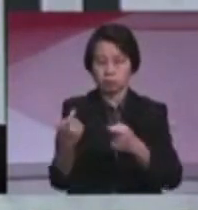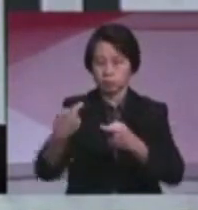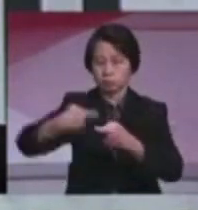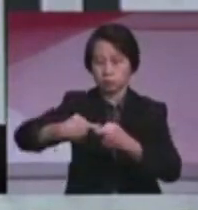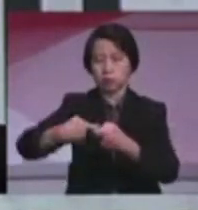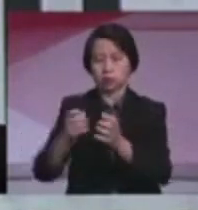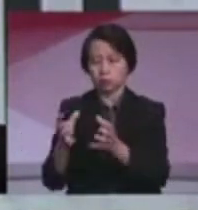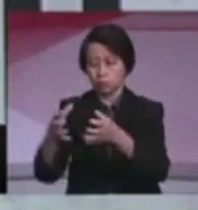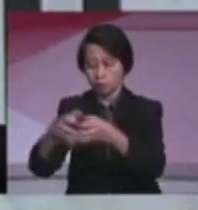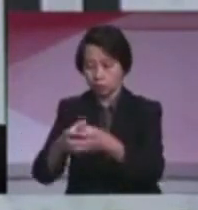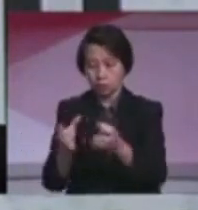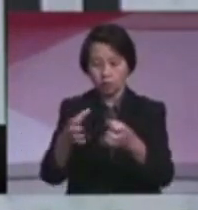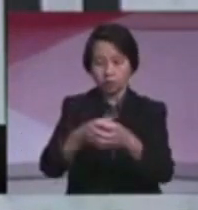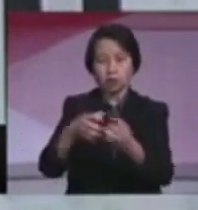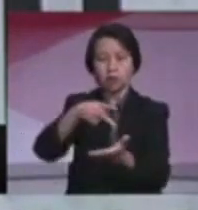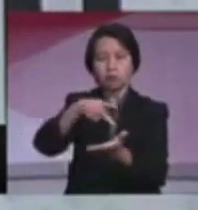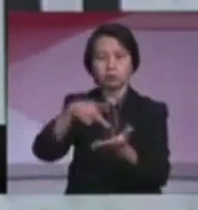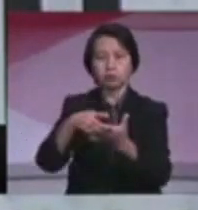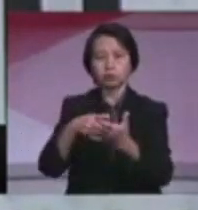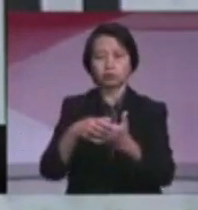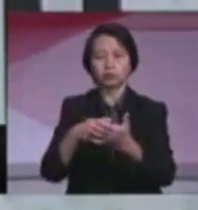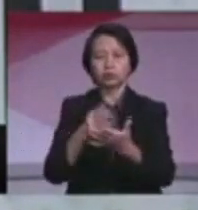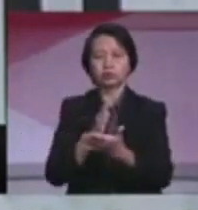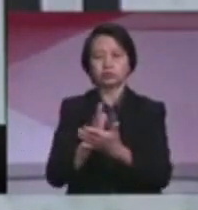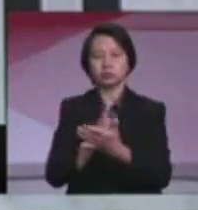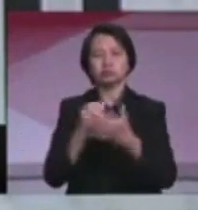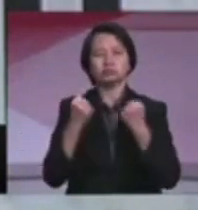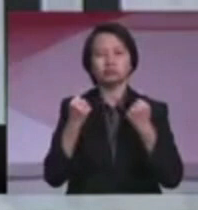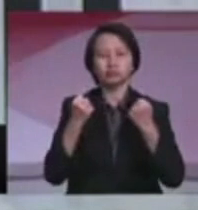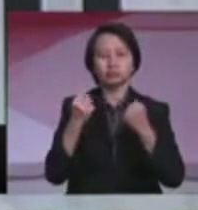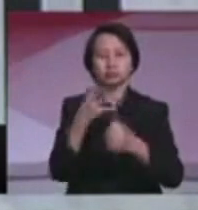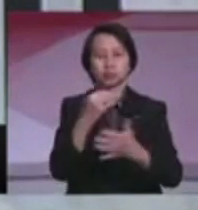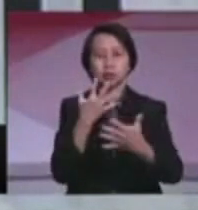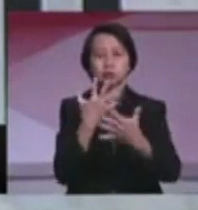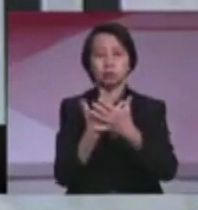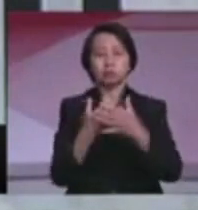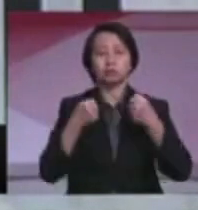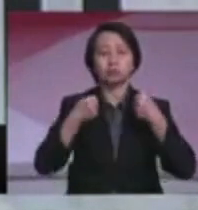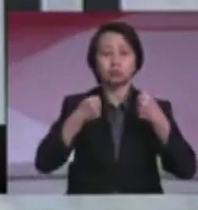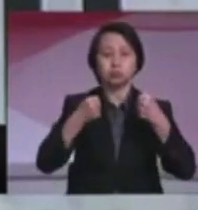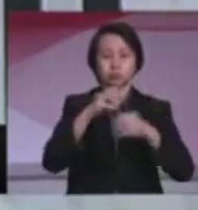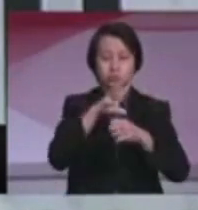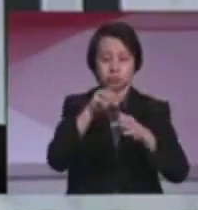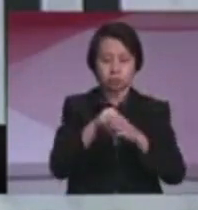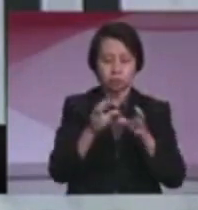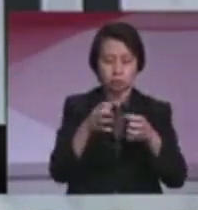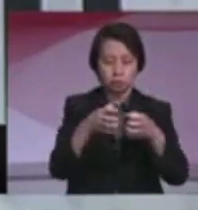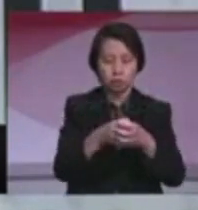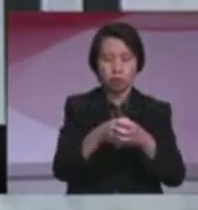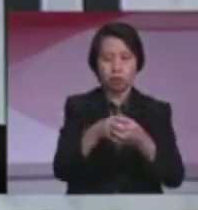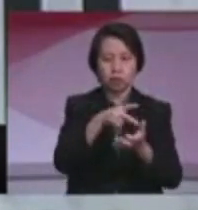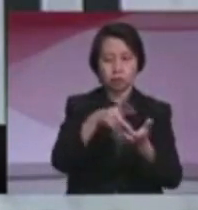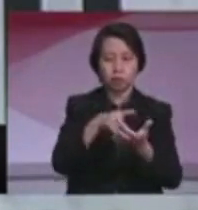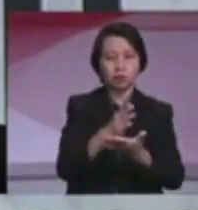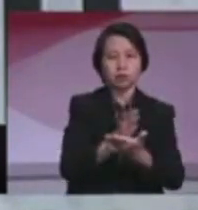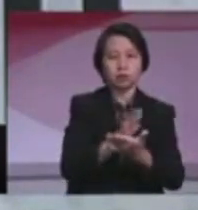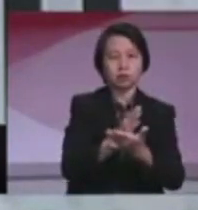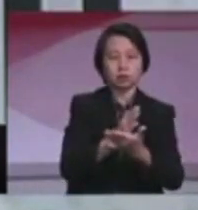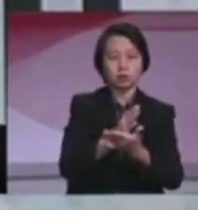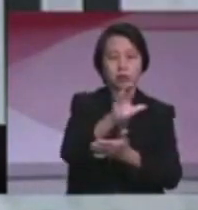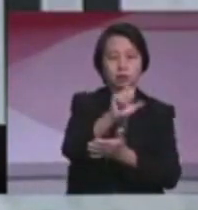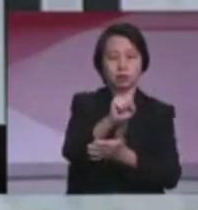dengan kluster-kluster di pusat tahanan sementara dan penjara yang membabitkan kluster pusat tahanan sementara